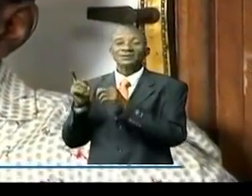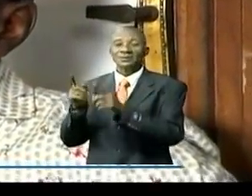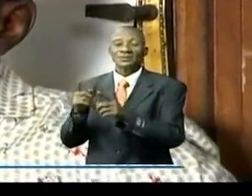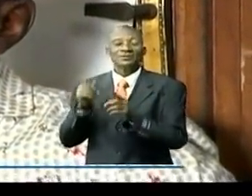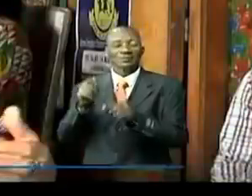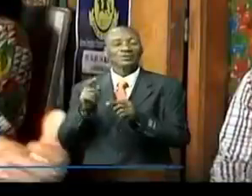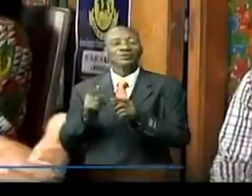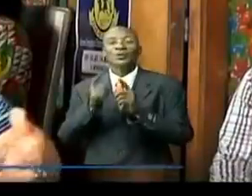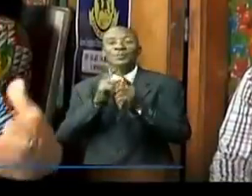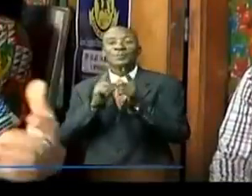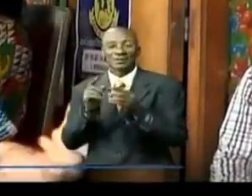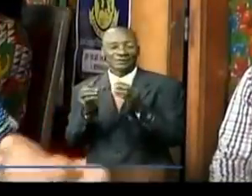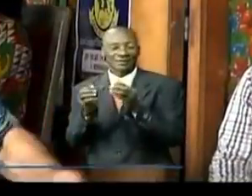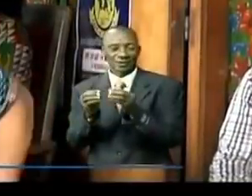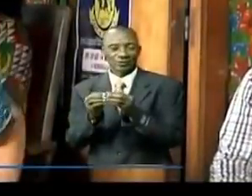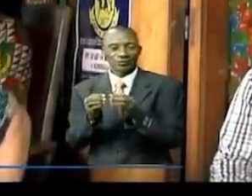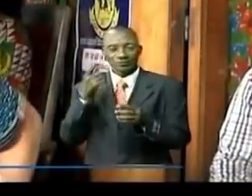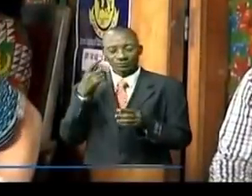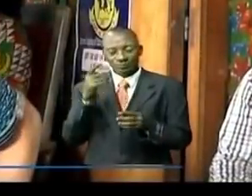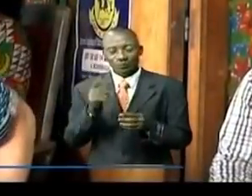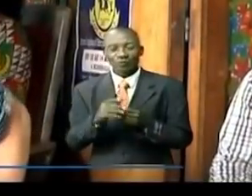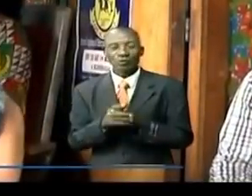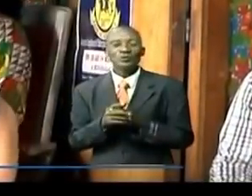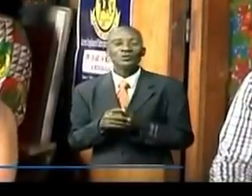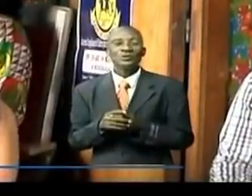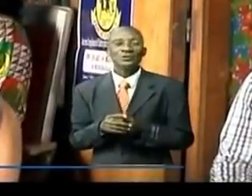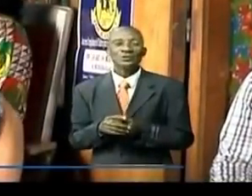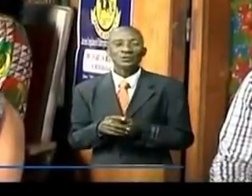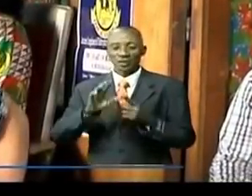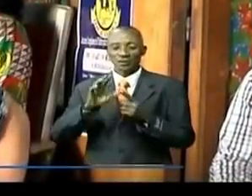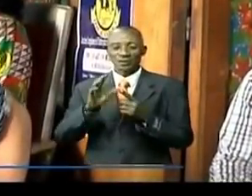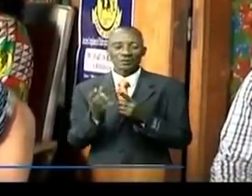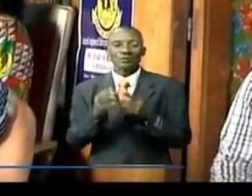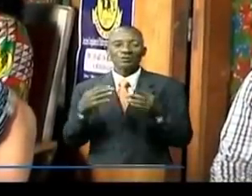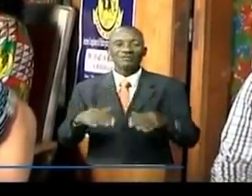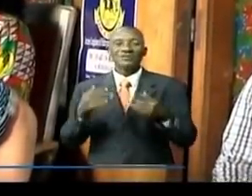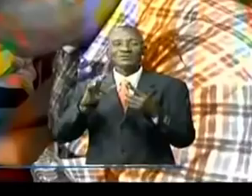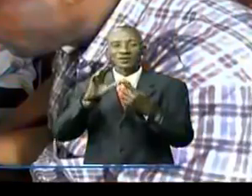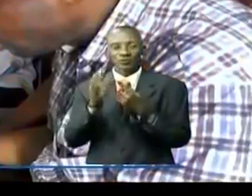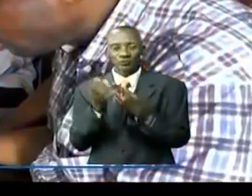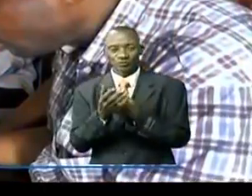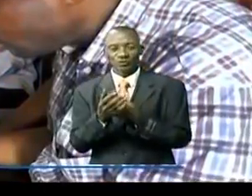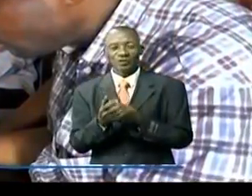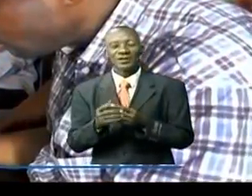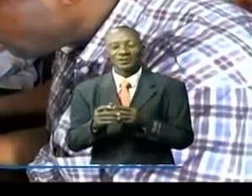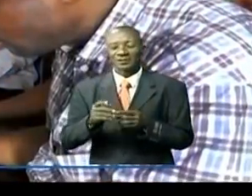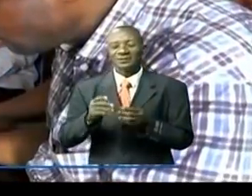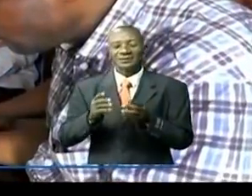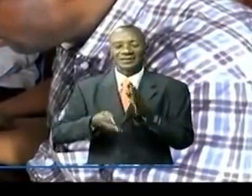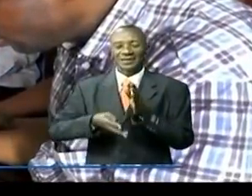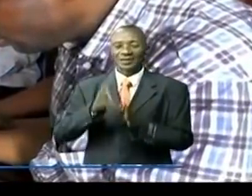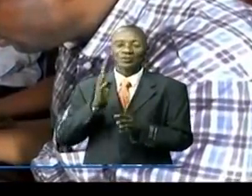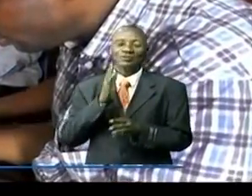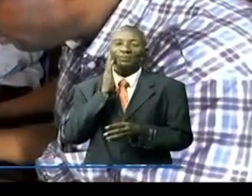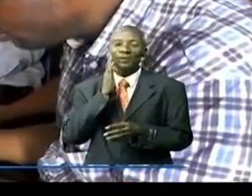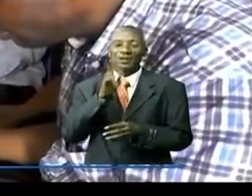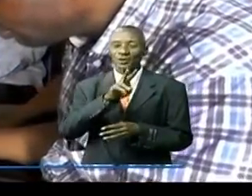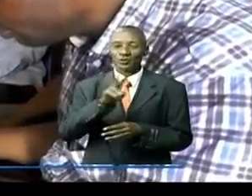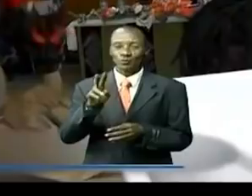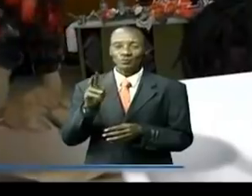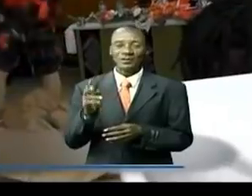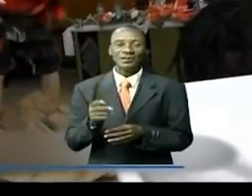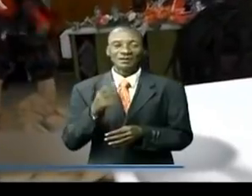ce rendez-vous culturel qui est prévu du 10 au 14 mai 2022. Les tableaux de bord alignera